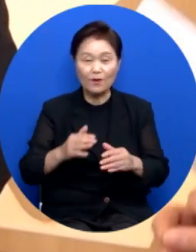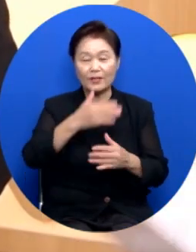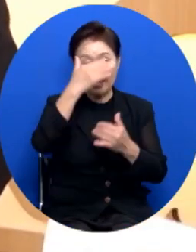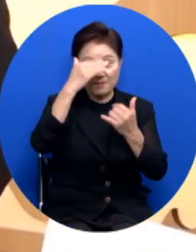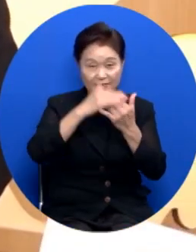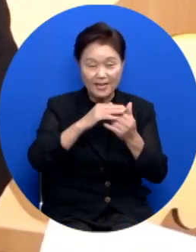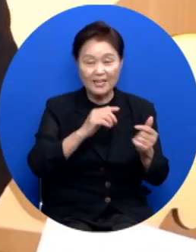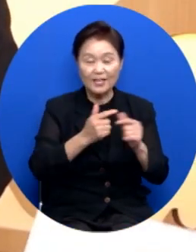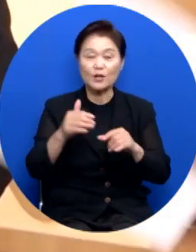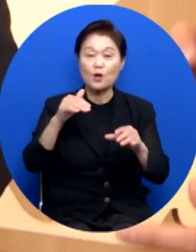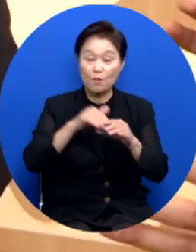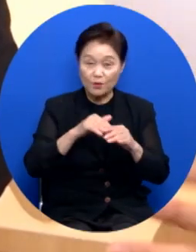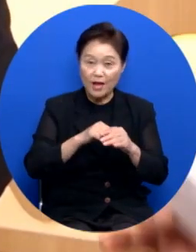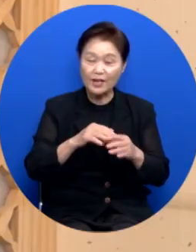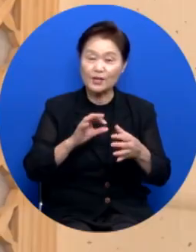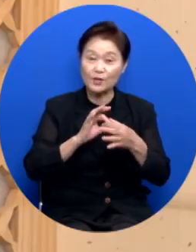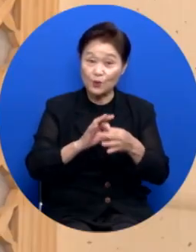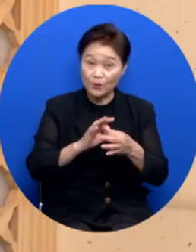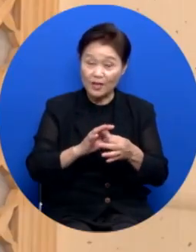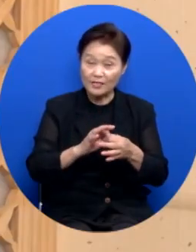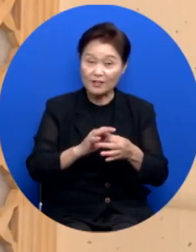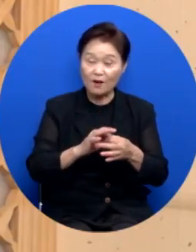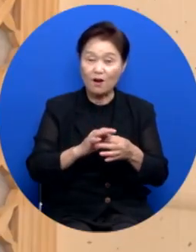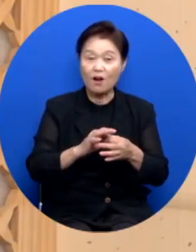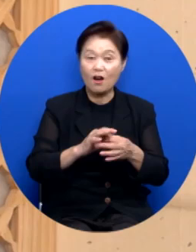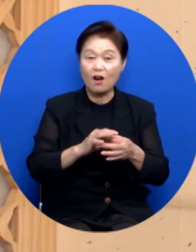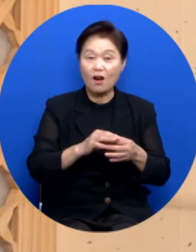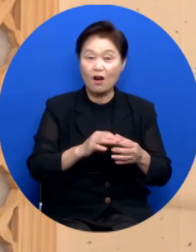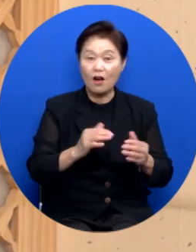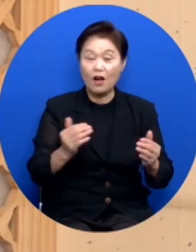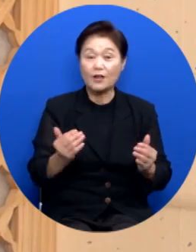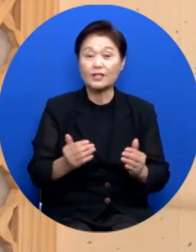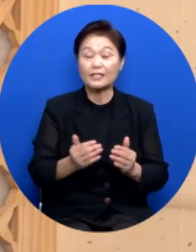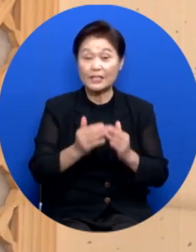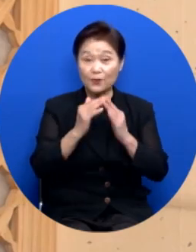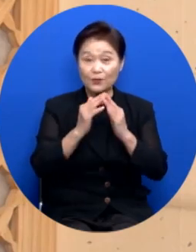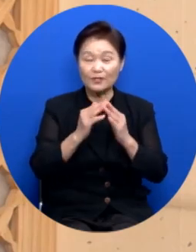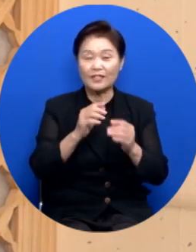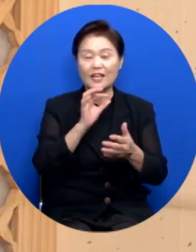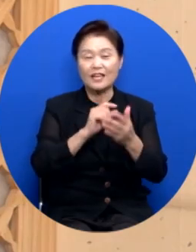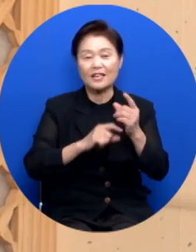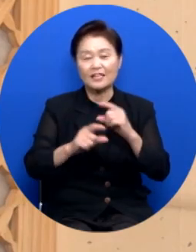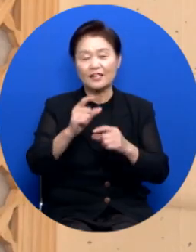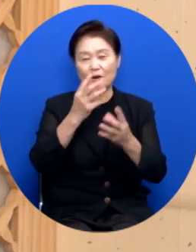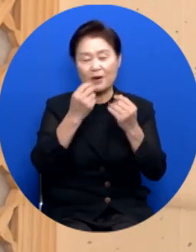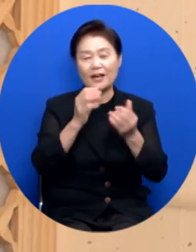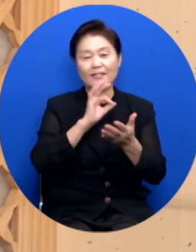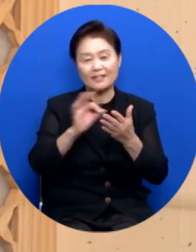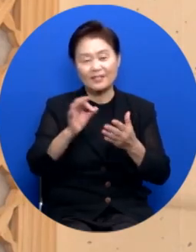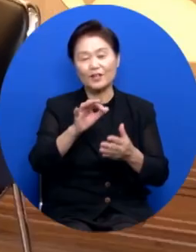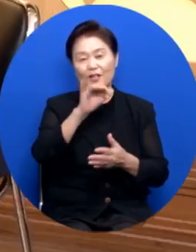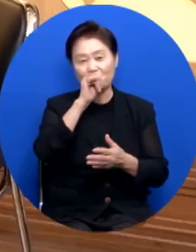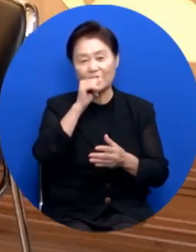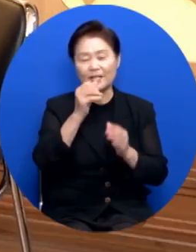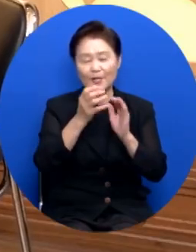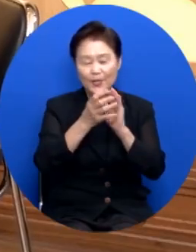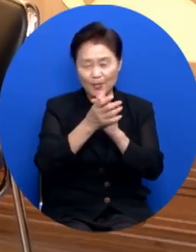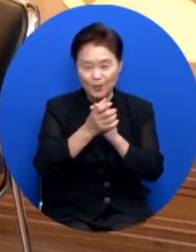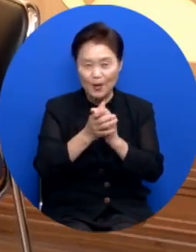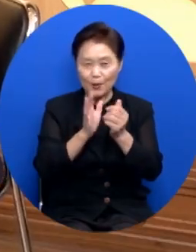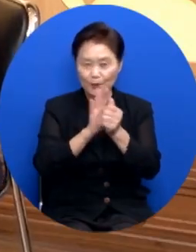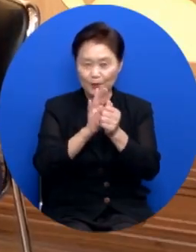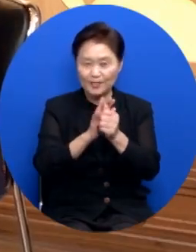문화로 또 어 기독교 문화로 일으키는데 더 많은 쓰임 있으시기를 어 기대하고 또 기도하겠습니다 감사합니다